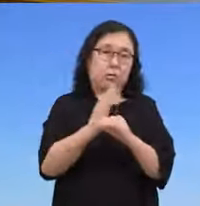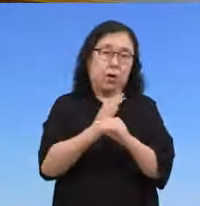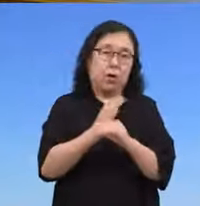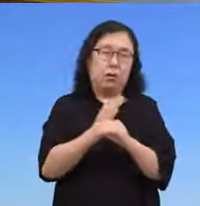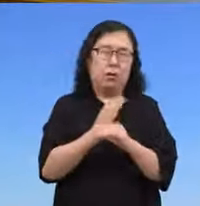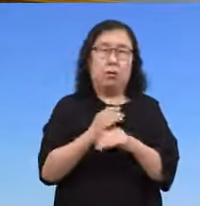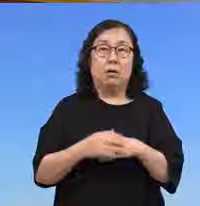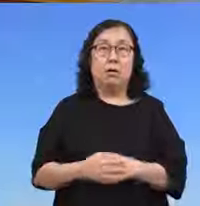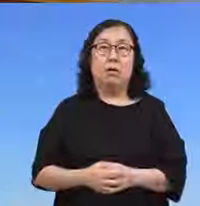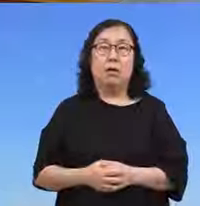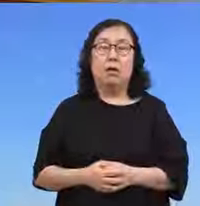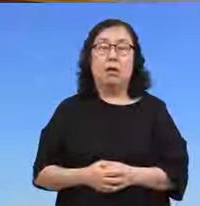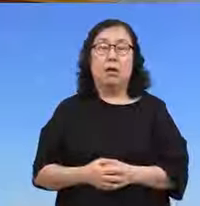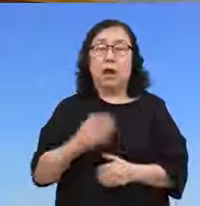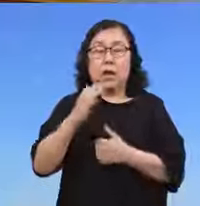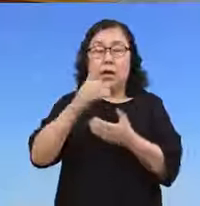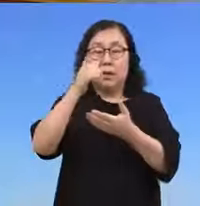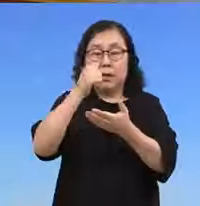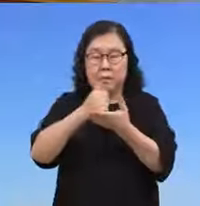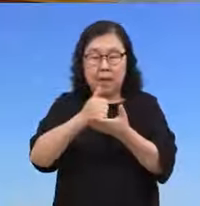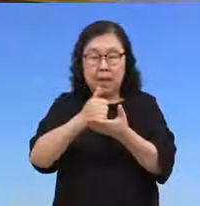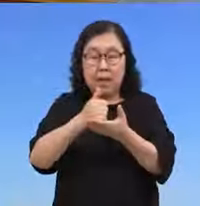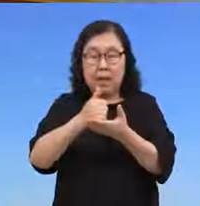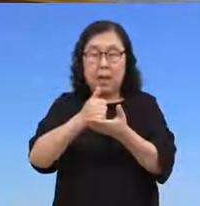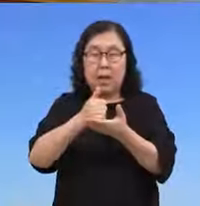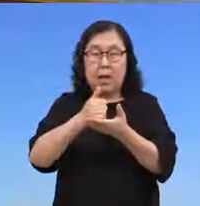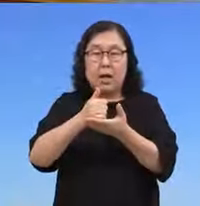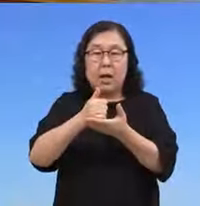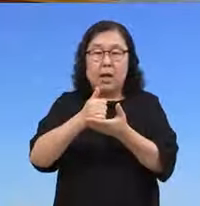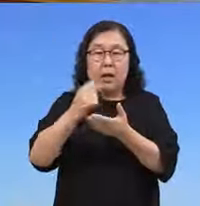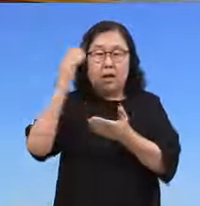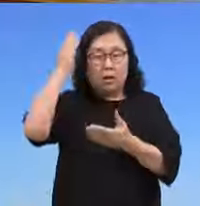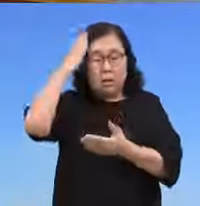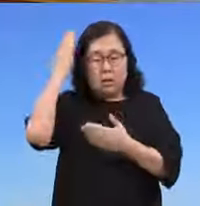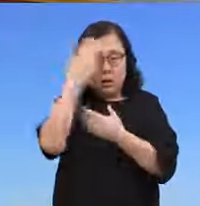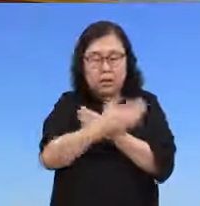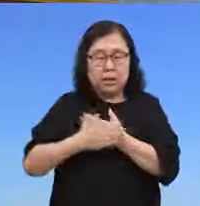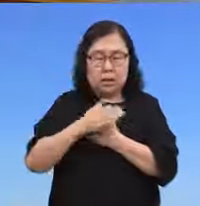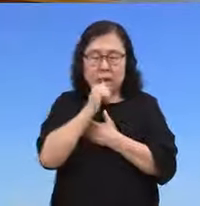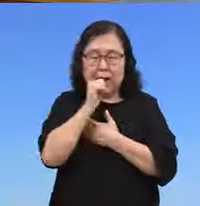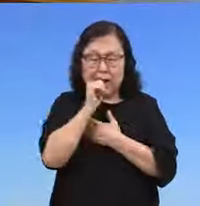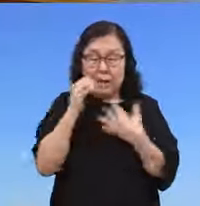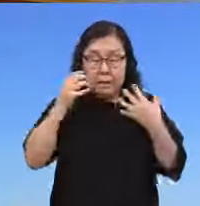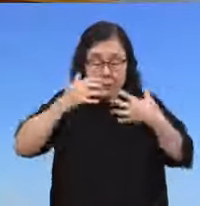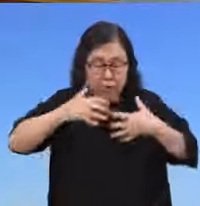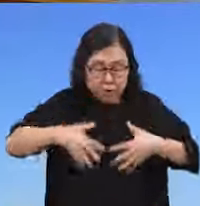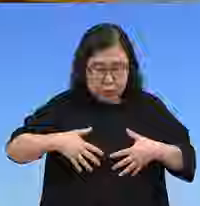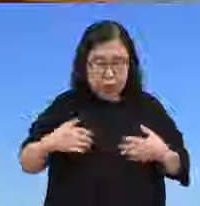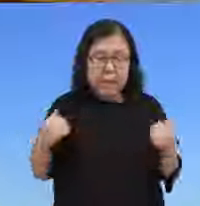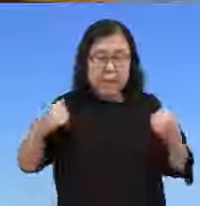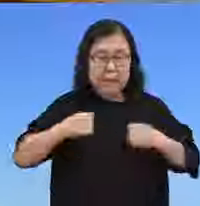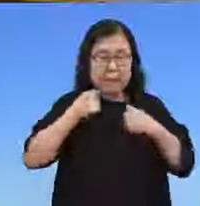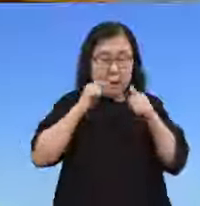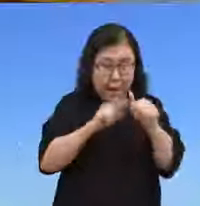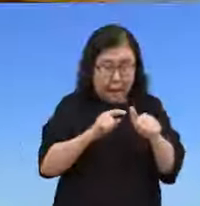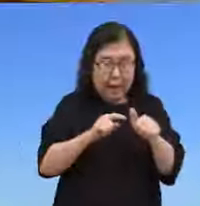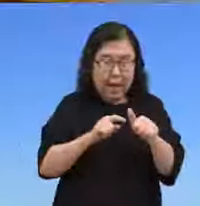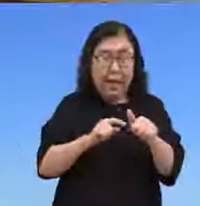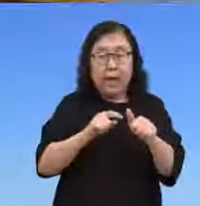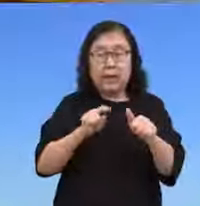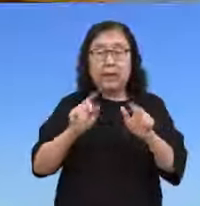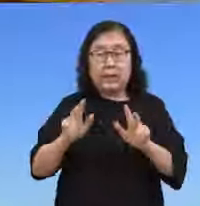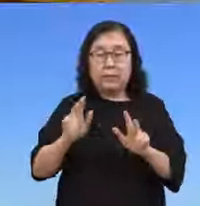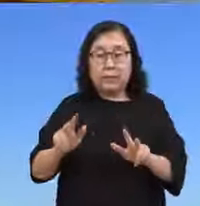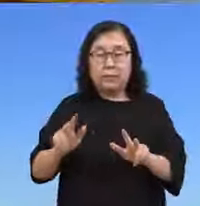망가고 있으니까. 그래서 하나님의 전신갑주를 입어라라는 이 명령 속에서 지금은 영적으로 전쟁 중이라는 걸 자각해야